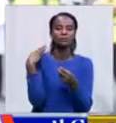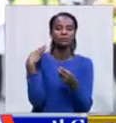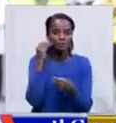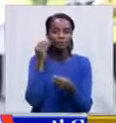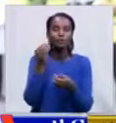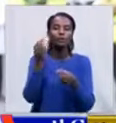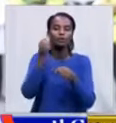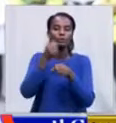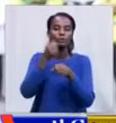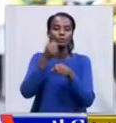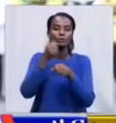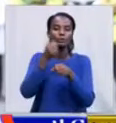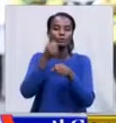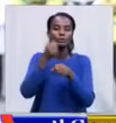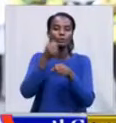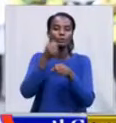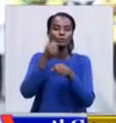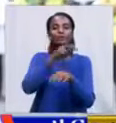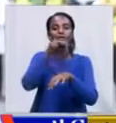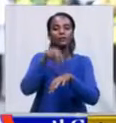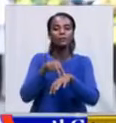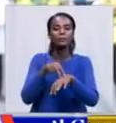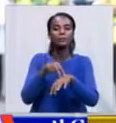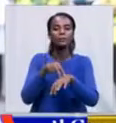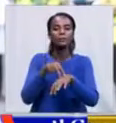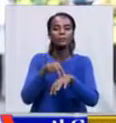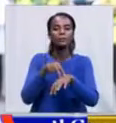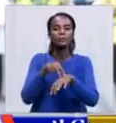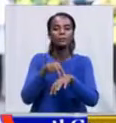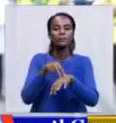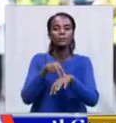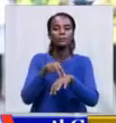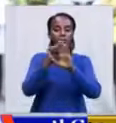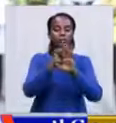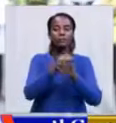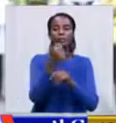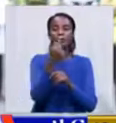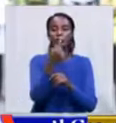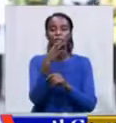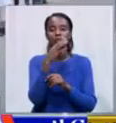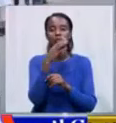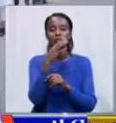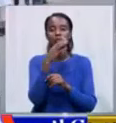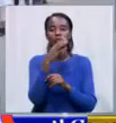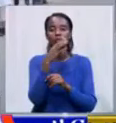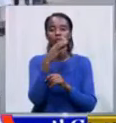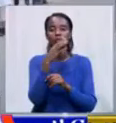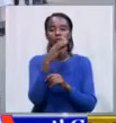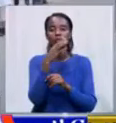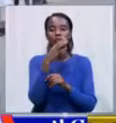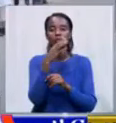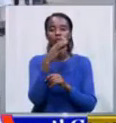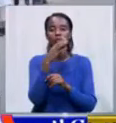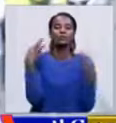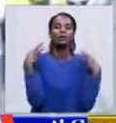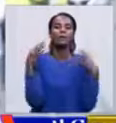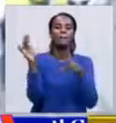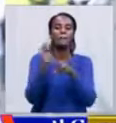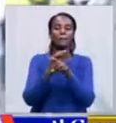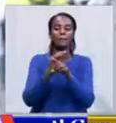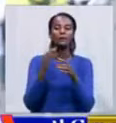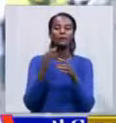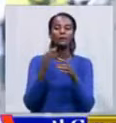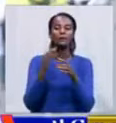የቡና ቤት፣ ንግድ ተቋማት ላይ ቤት ለቤት አንኳክተን አንድ ላንድ በሚልመር እና ባለሙያ ወጣት